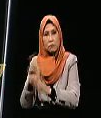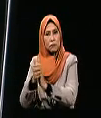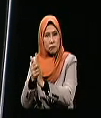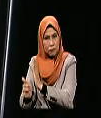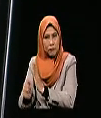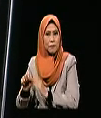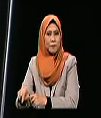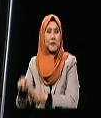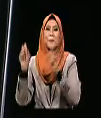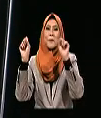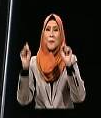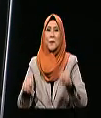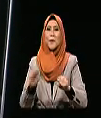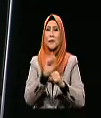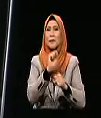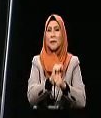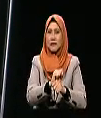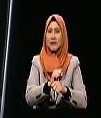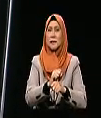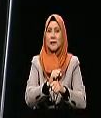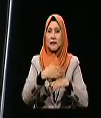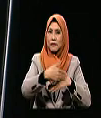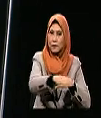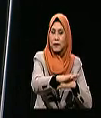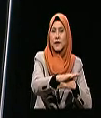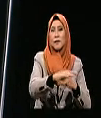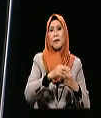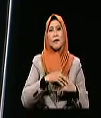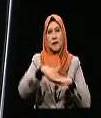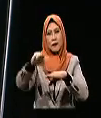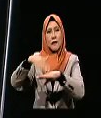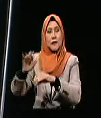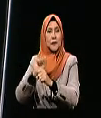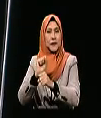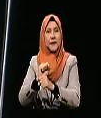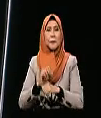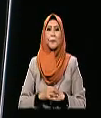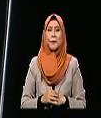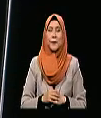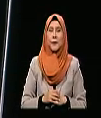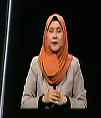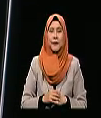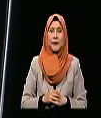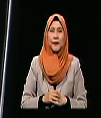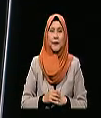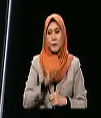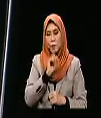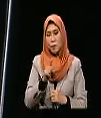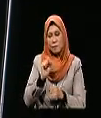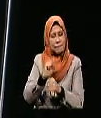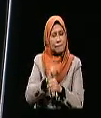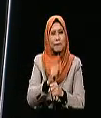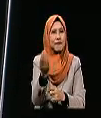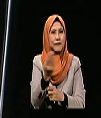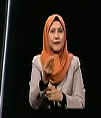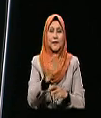dan mereka tu boleh boleh bekerja selepas itu. Ada yang telah pun sebahagian besarnya sudah bekerja. Walaupun rendah-rendah kerja